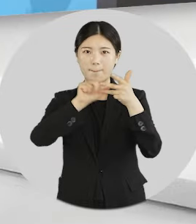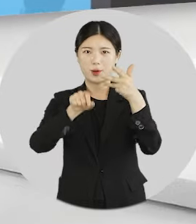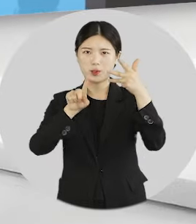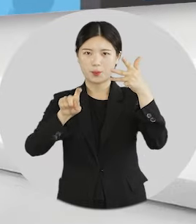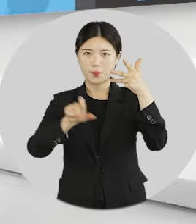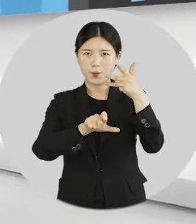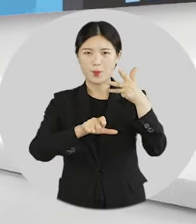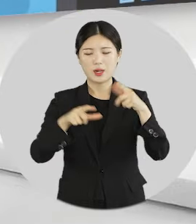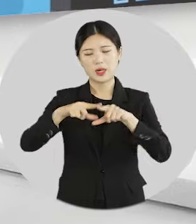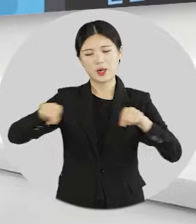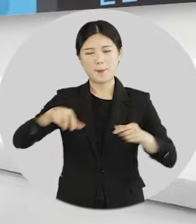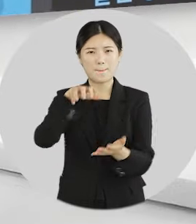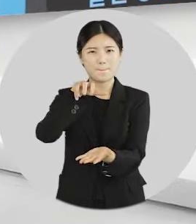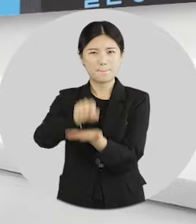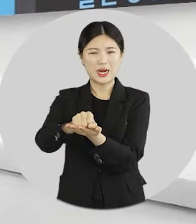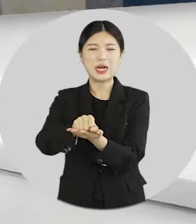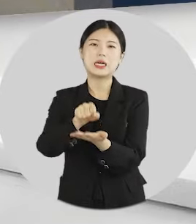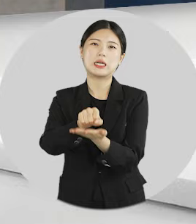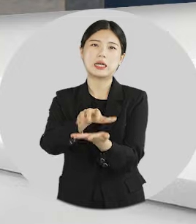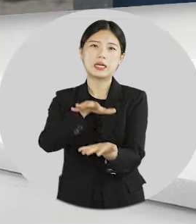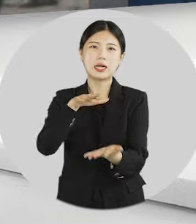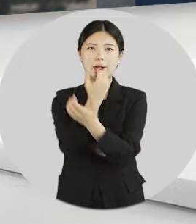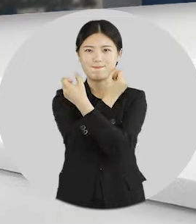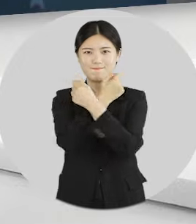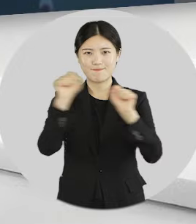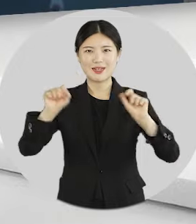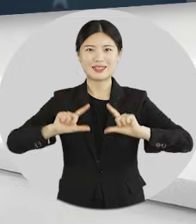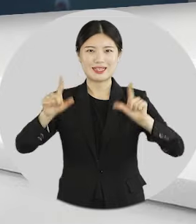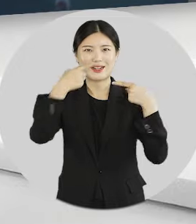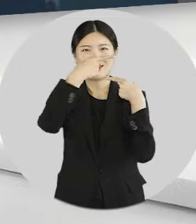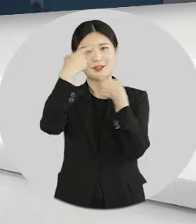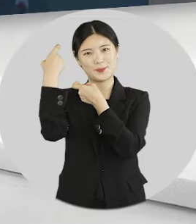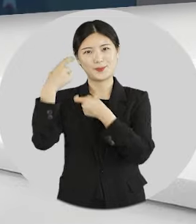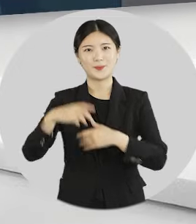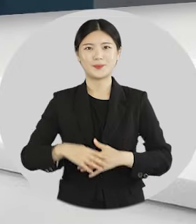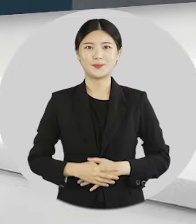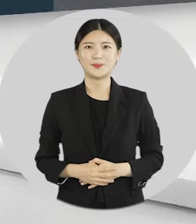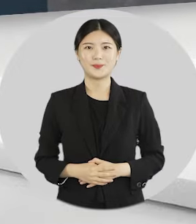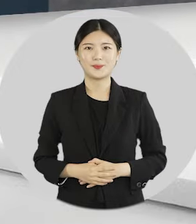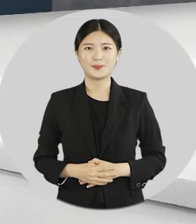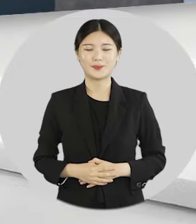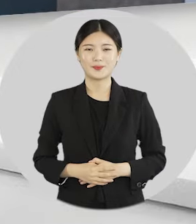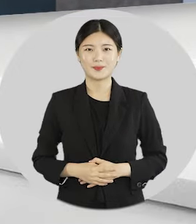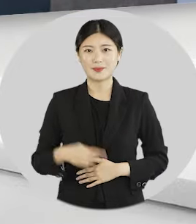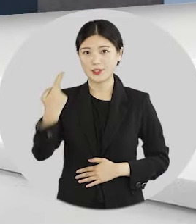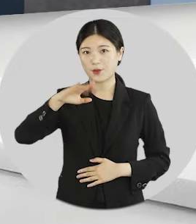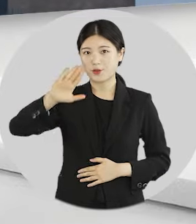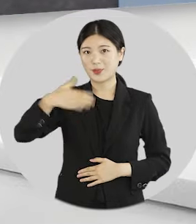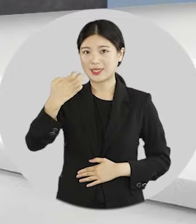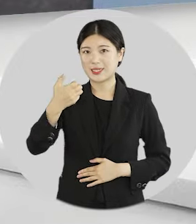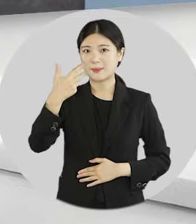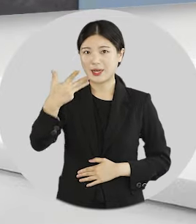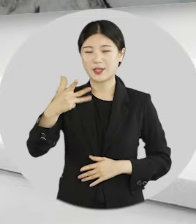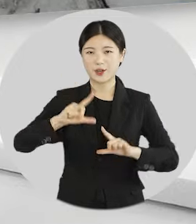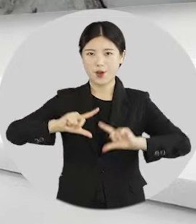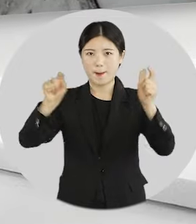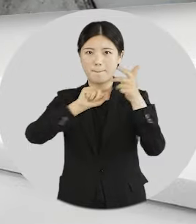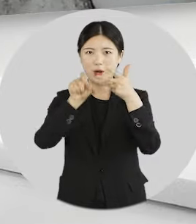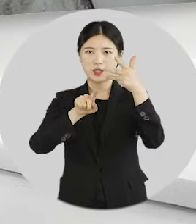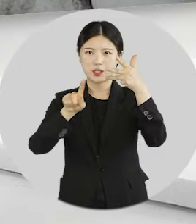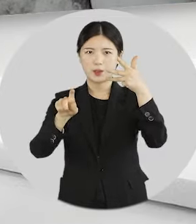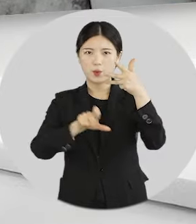15일 우리나라가 일제강점기에서 해방돼 광복된 것을 기념하고 1948년 8월